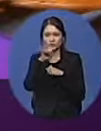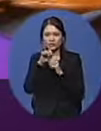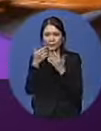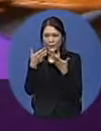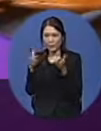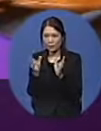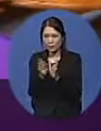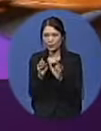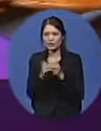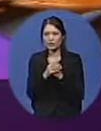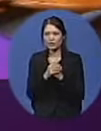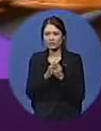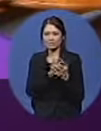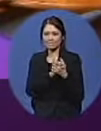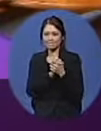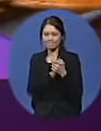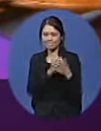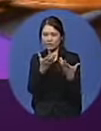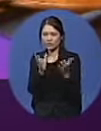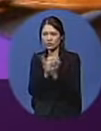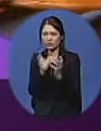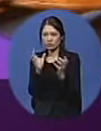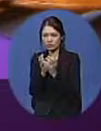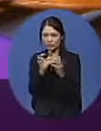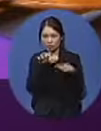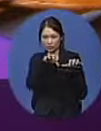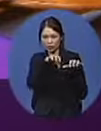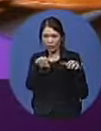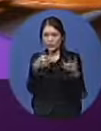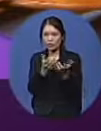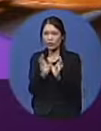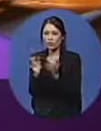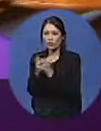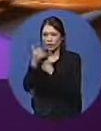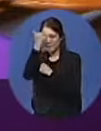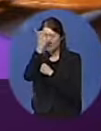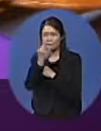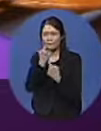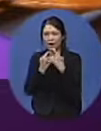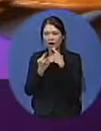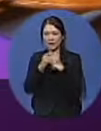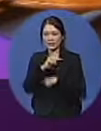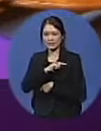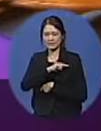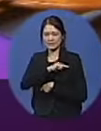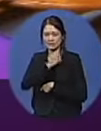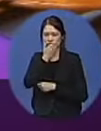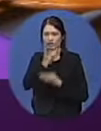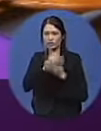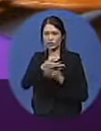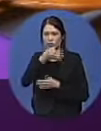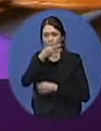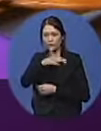모임과 같이 정으로 뭉친 집단에서부터 도덕을 배우는 게 바람직하기도